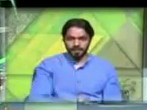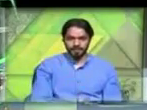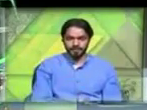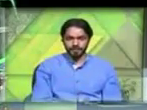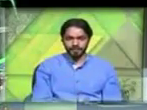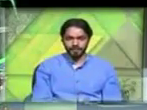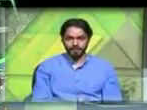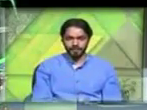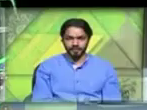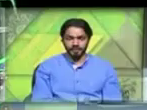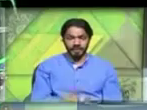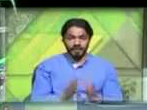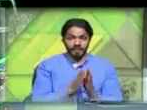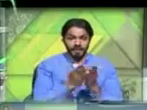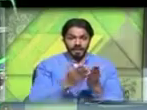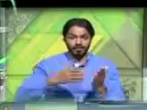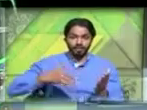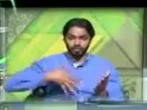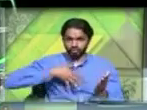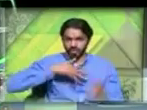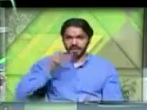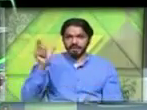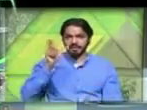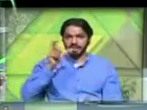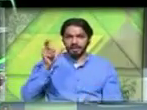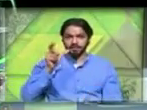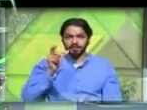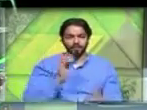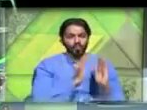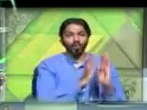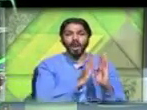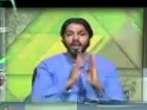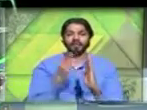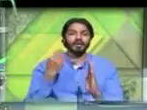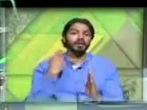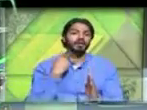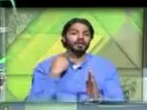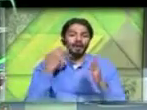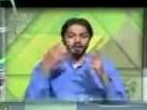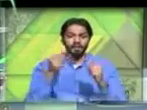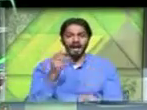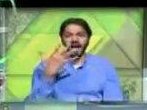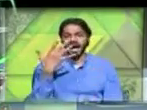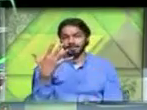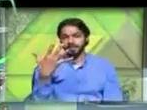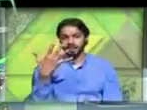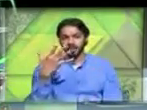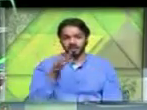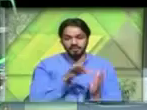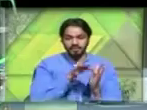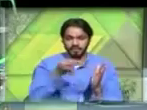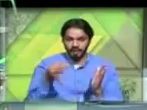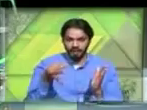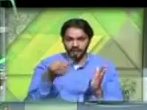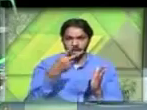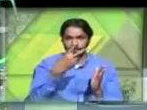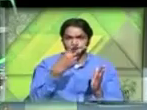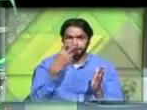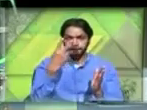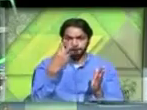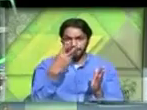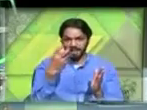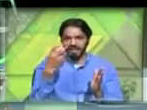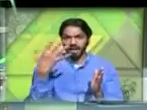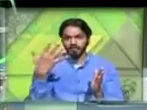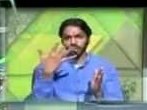نعم. شيخ الإسلام المجلد رقم 5 صفحة 255 بتحقيق محمد